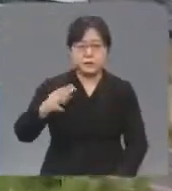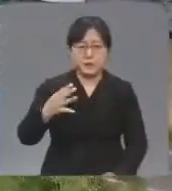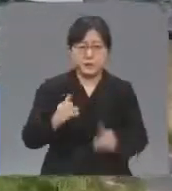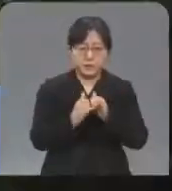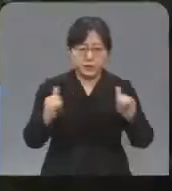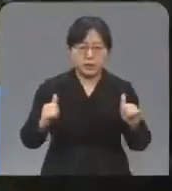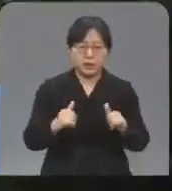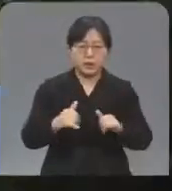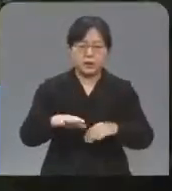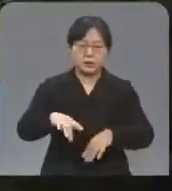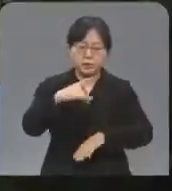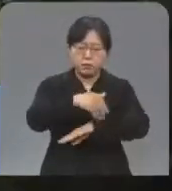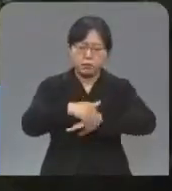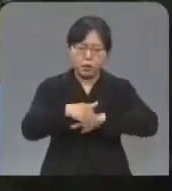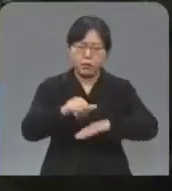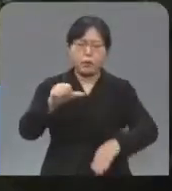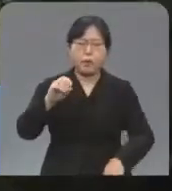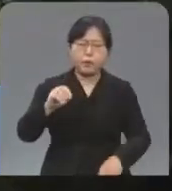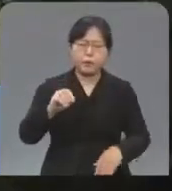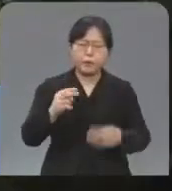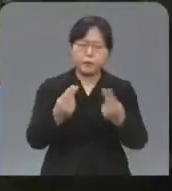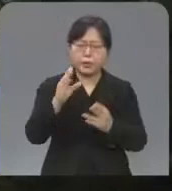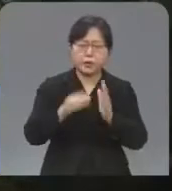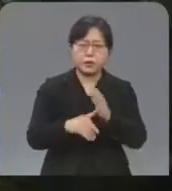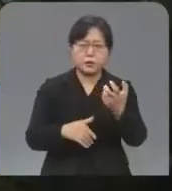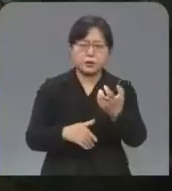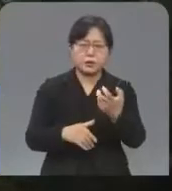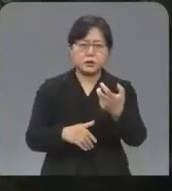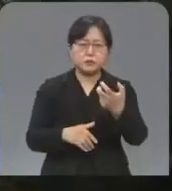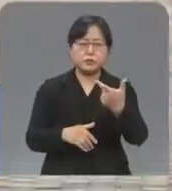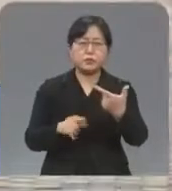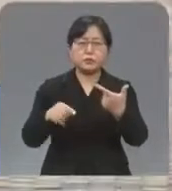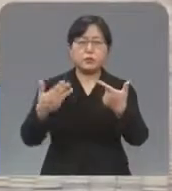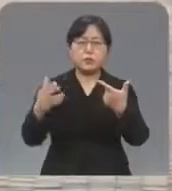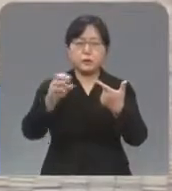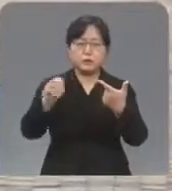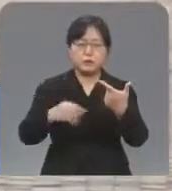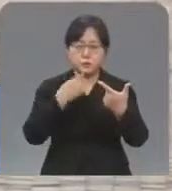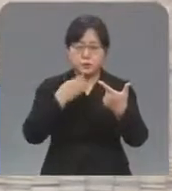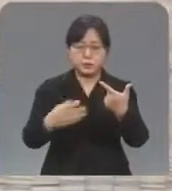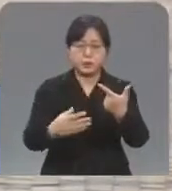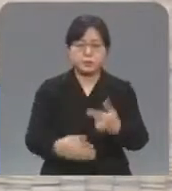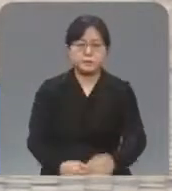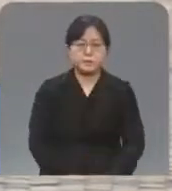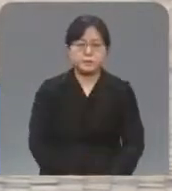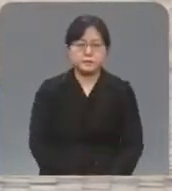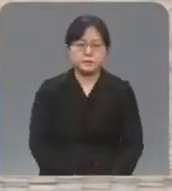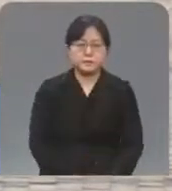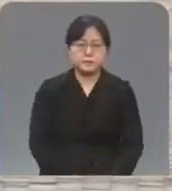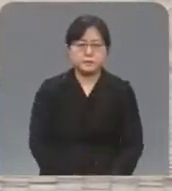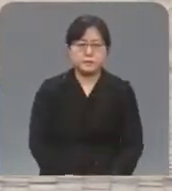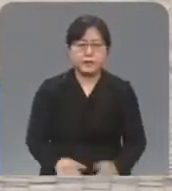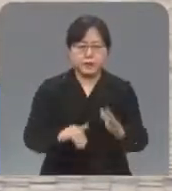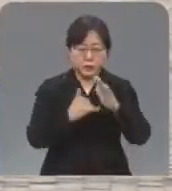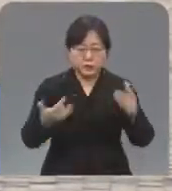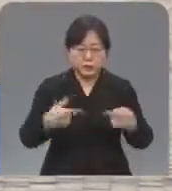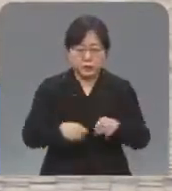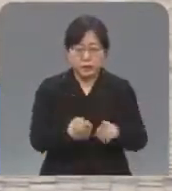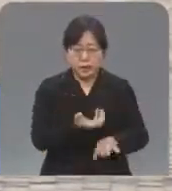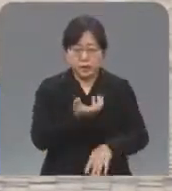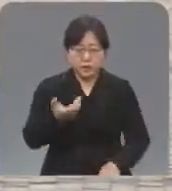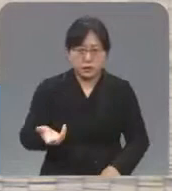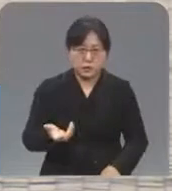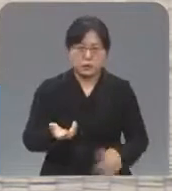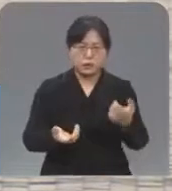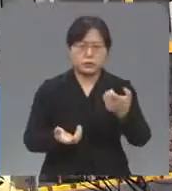명으로 계획인구 5만 명 대비 76.8%의 달성률을 보이고 있는 것으로 나타났습니다. 가족 동반 이주율